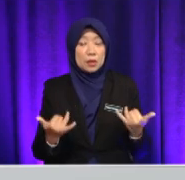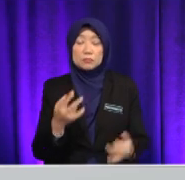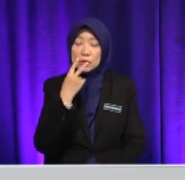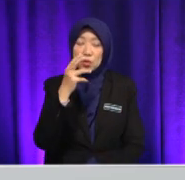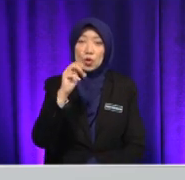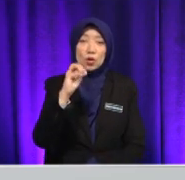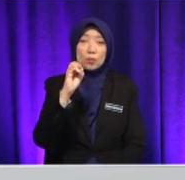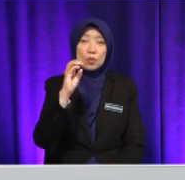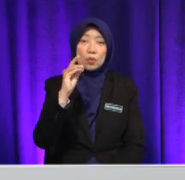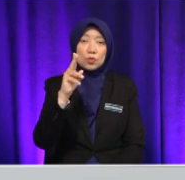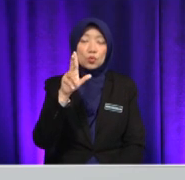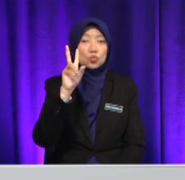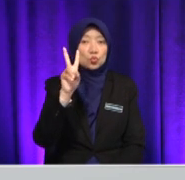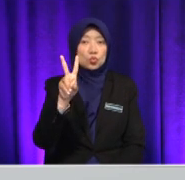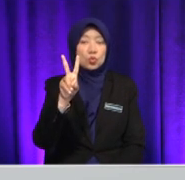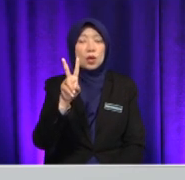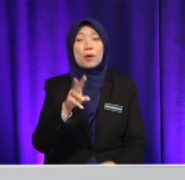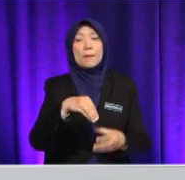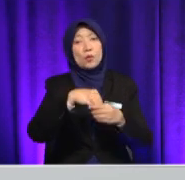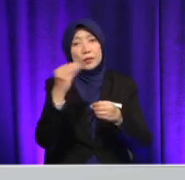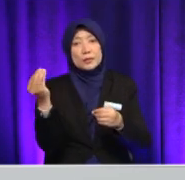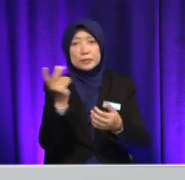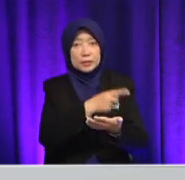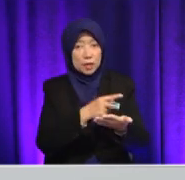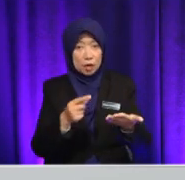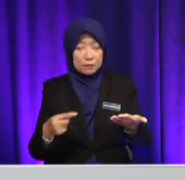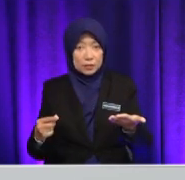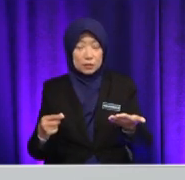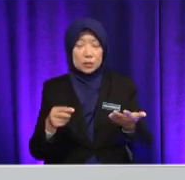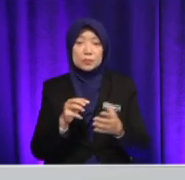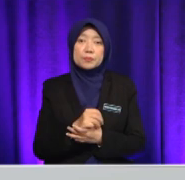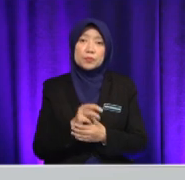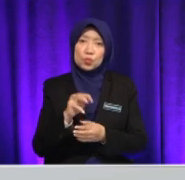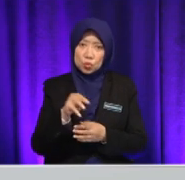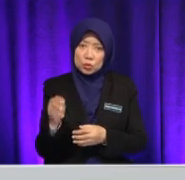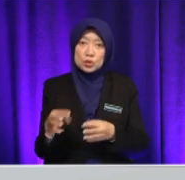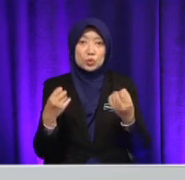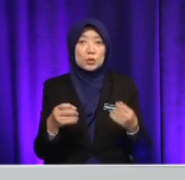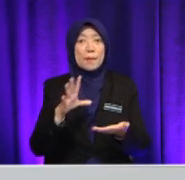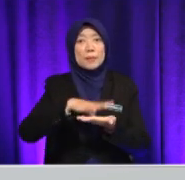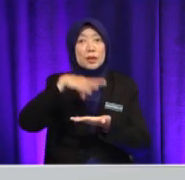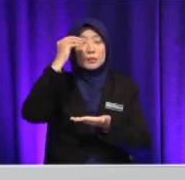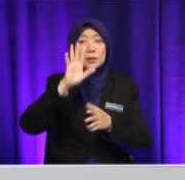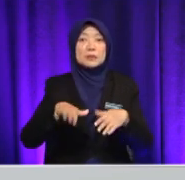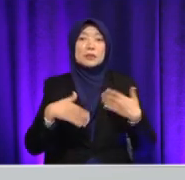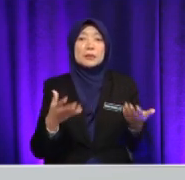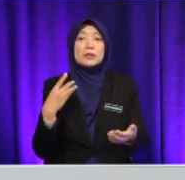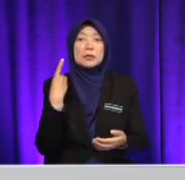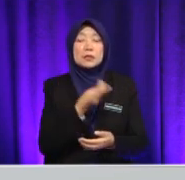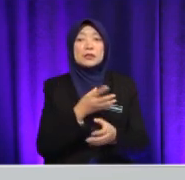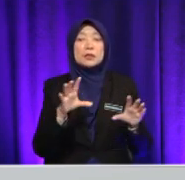produksi grafi oke Ya ini adalah murid udah belajar macam mana kita Nah